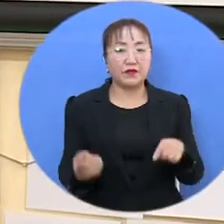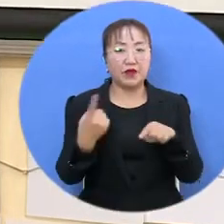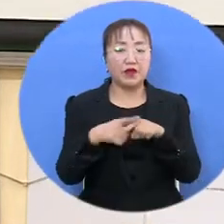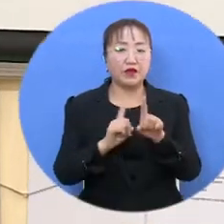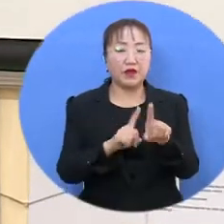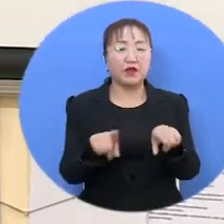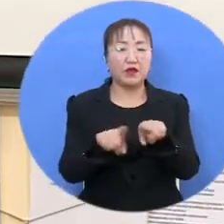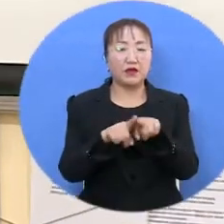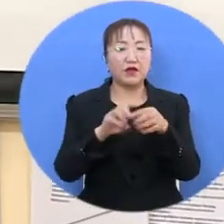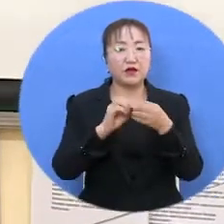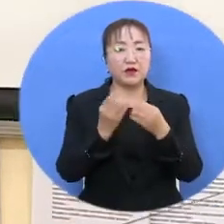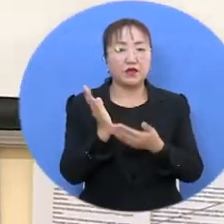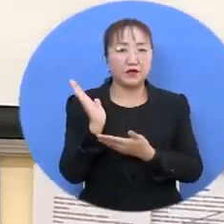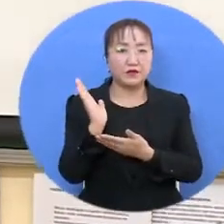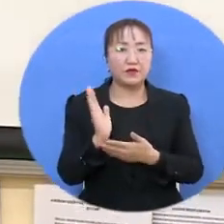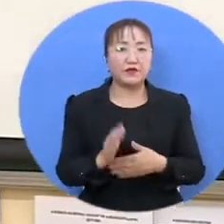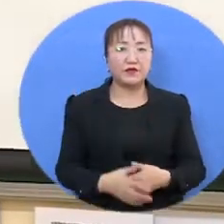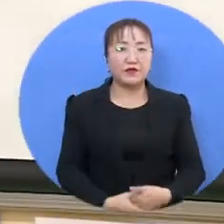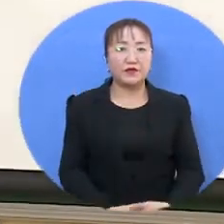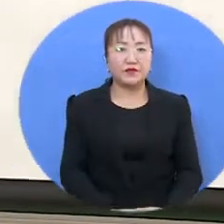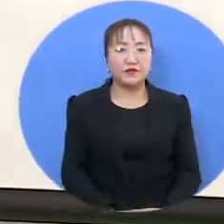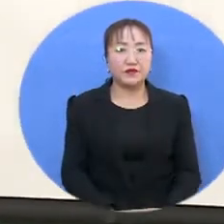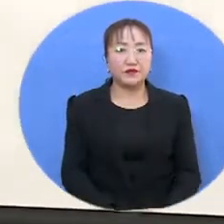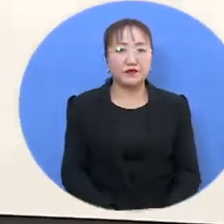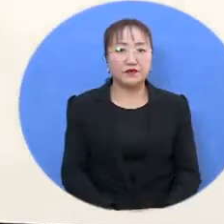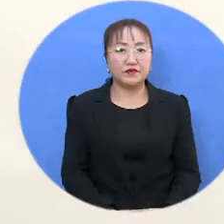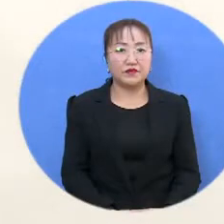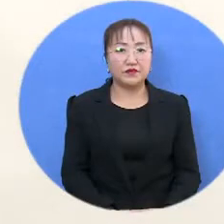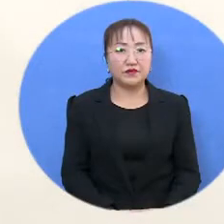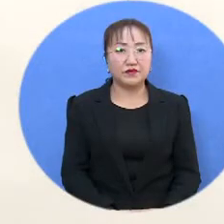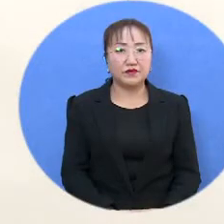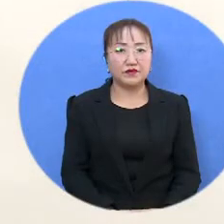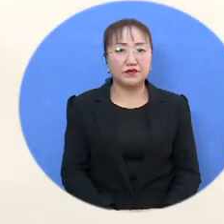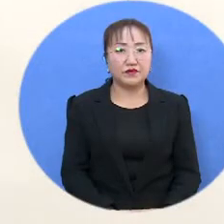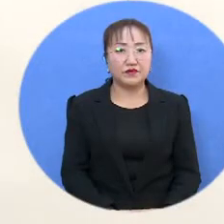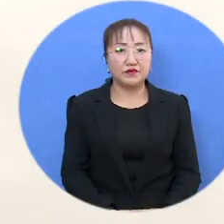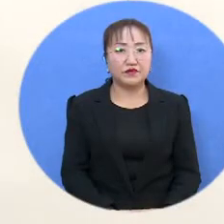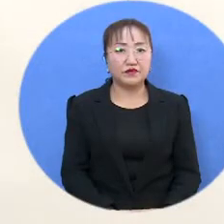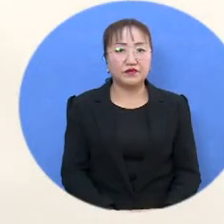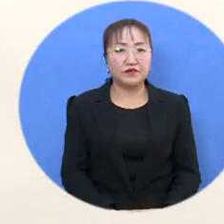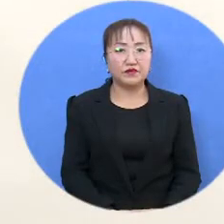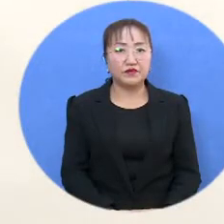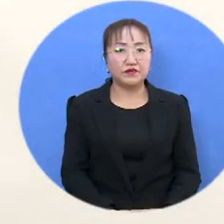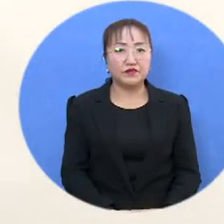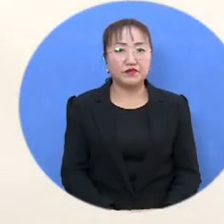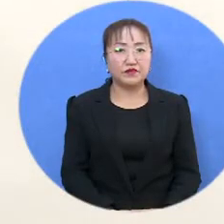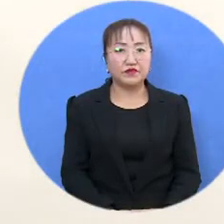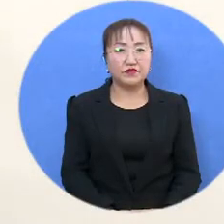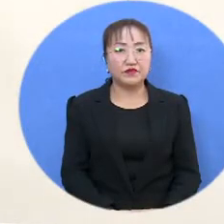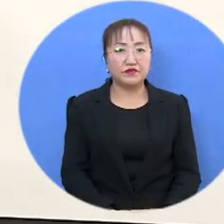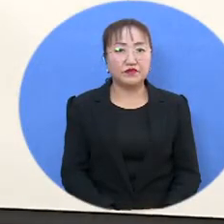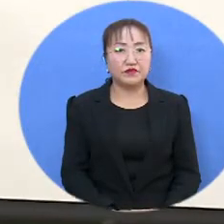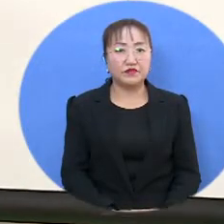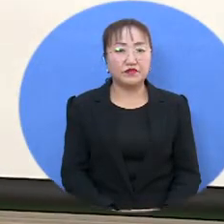хөхтүүдээ. 1 2 амьсгаагаа аваарай. Түгжлээ. 1 2 3